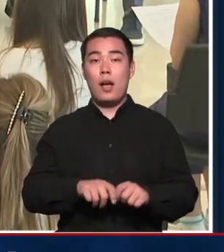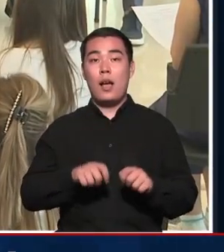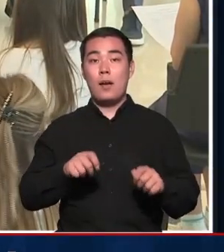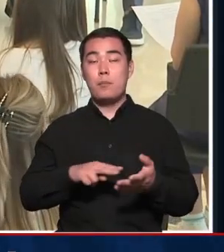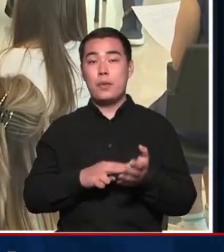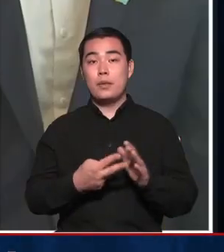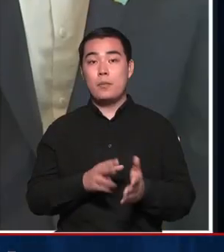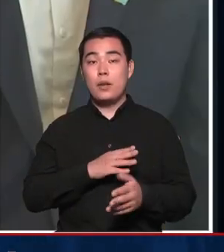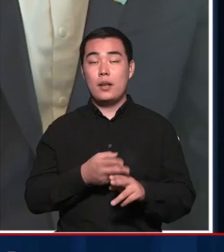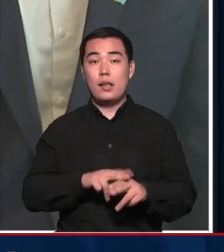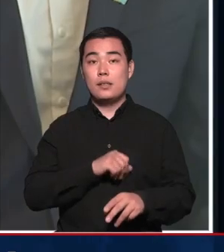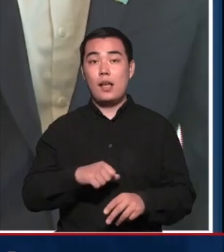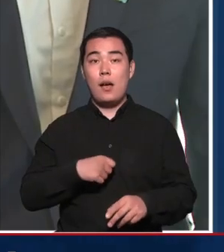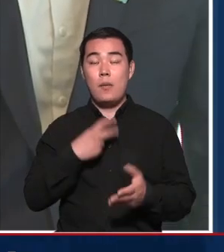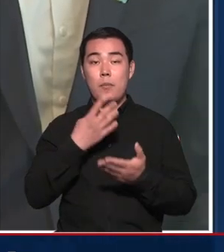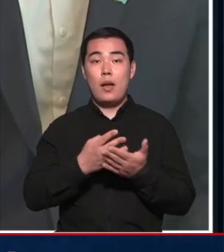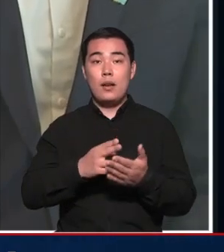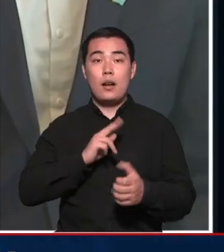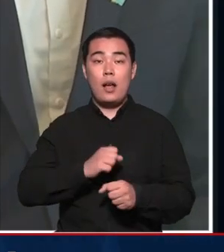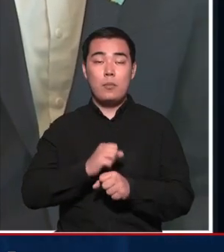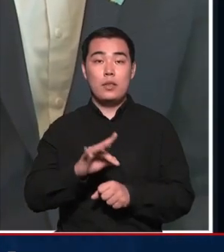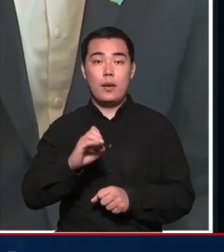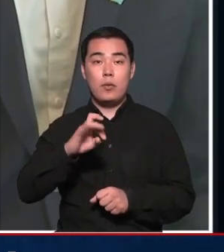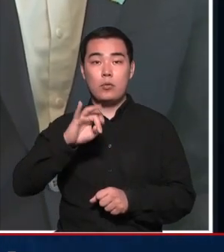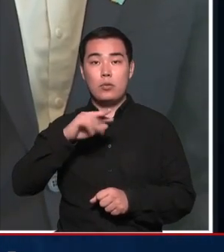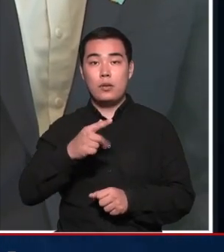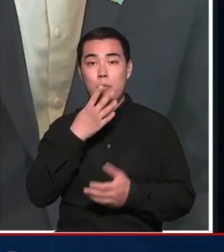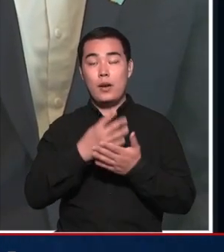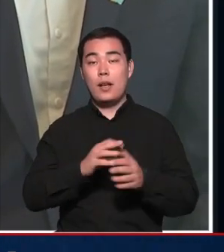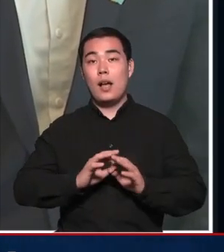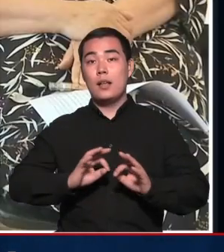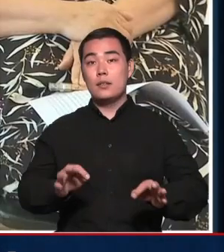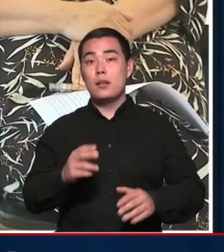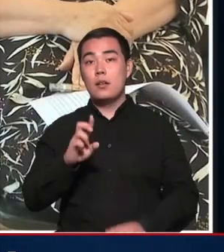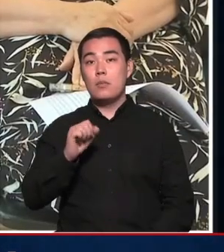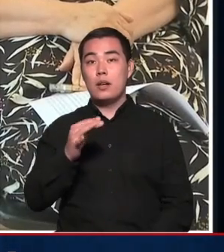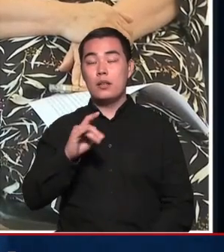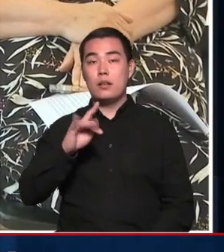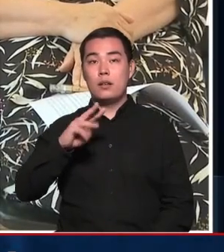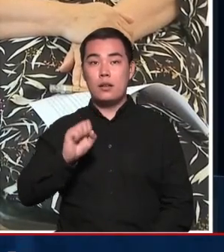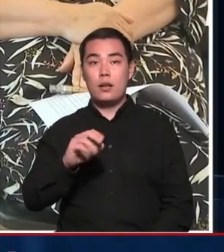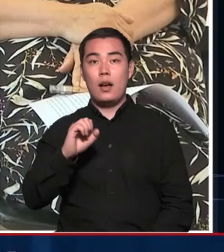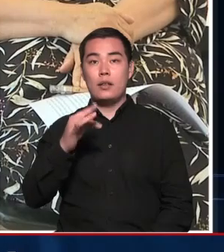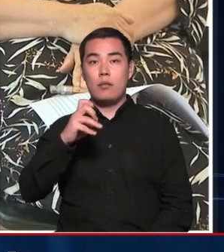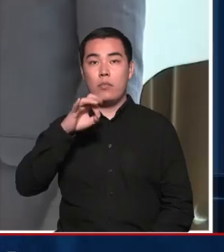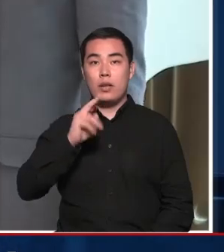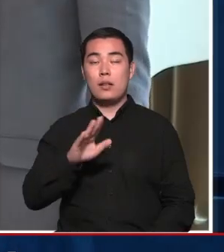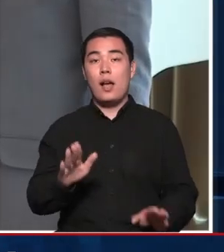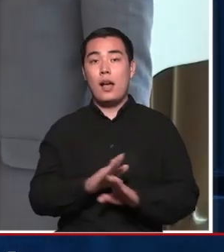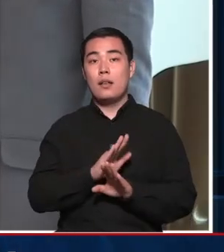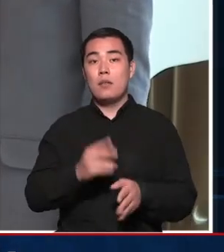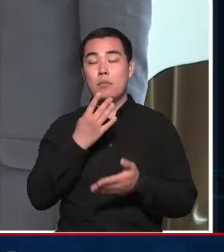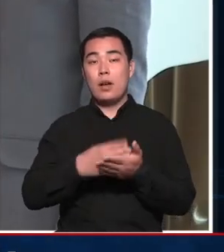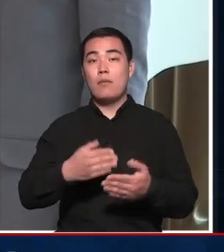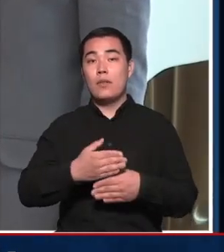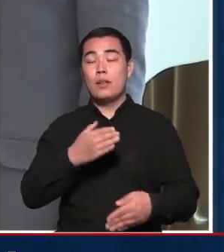жоспарланған. Оқиға желісі еліміздегі драматургтардың ішінен үздік деп танылған Байділда Айдарбектің ән ғұмыр пьесасымен